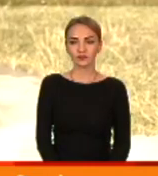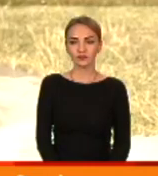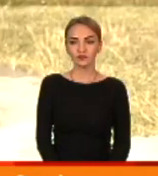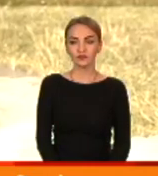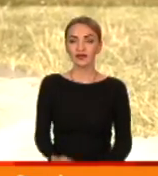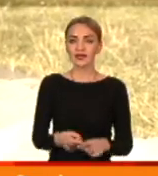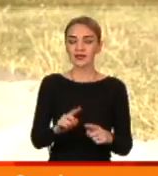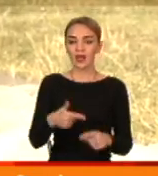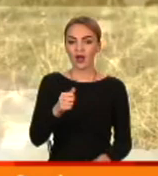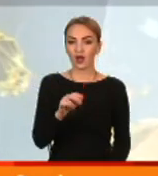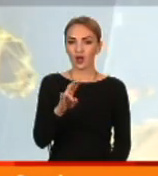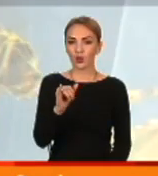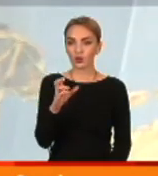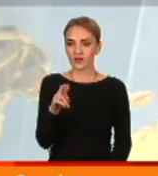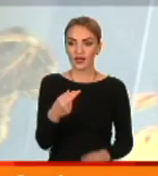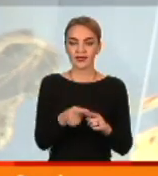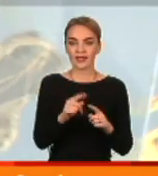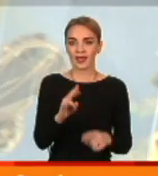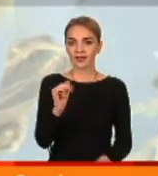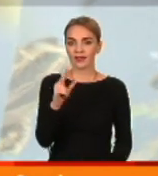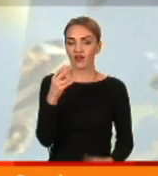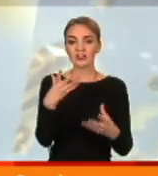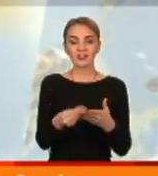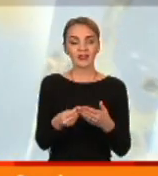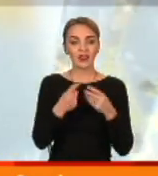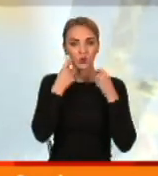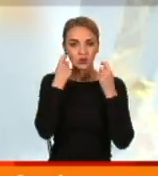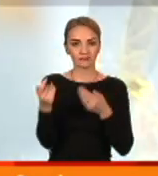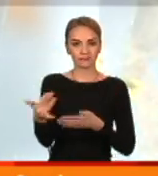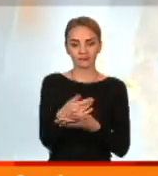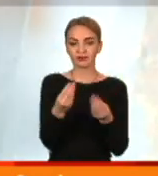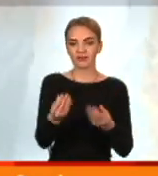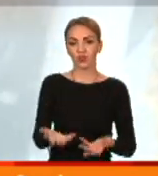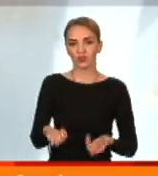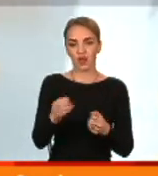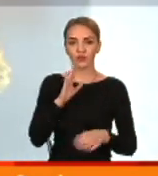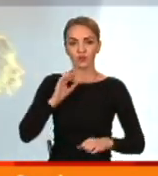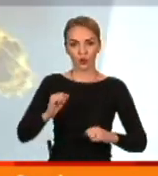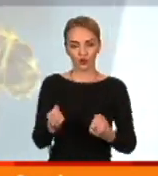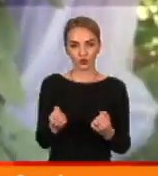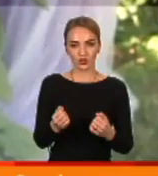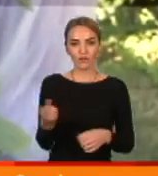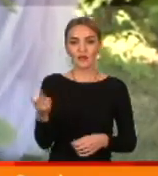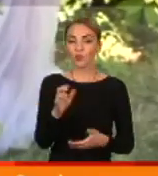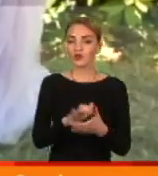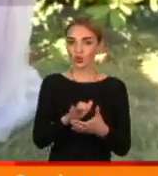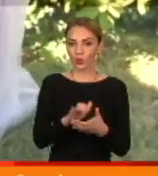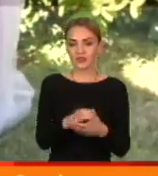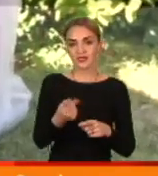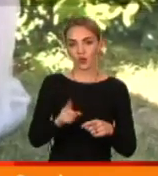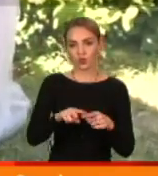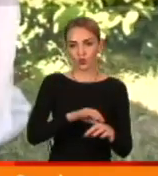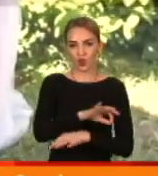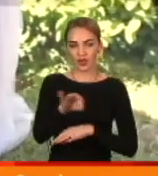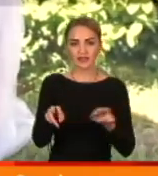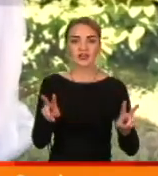Це Ганнуся, а це Ніка, яка у свій день народження збирає гроші, аби врятувати подругу. Вони познайомилися ось на цьому